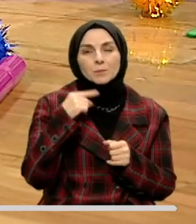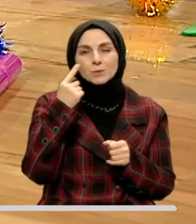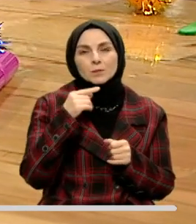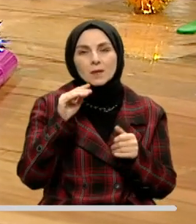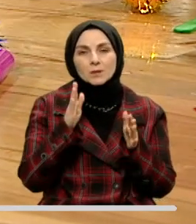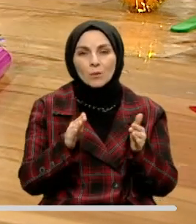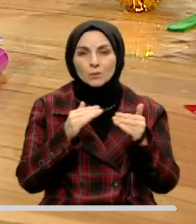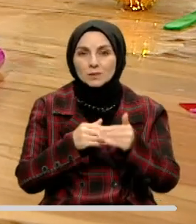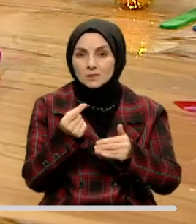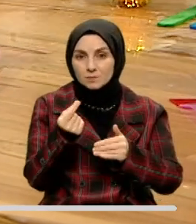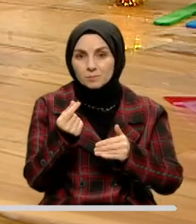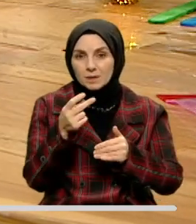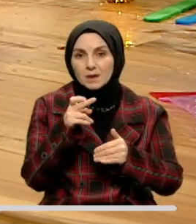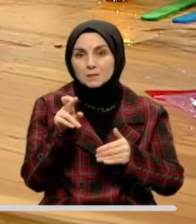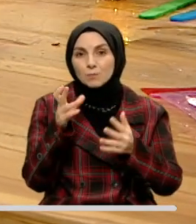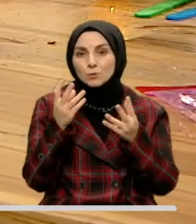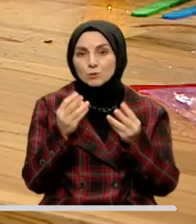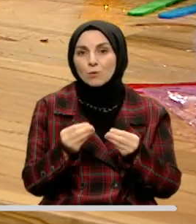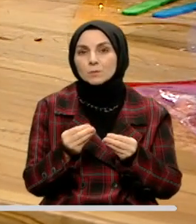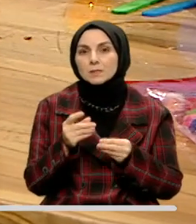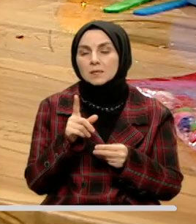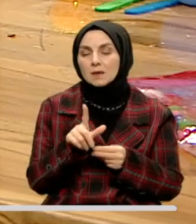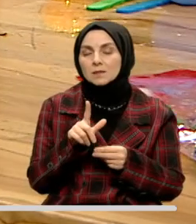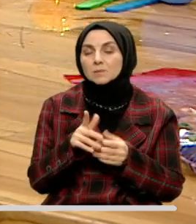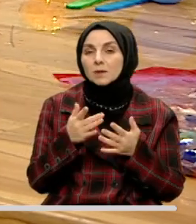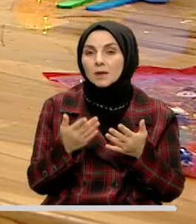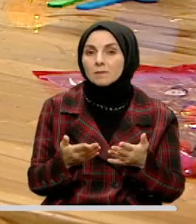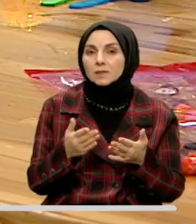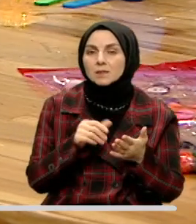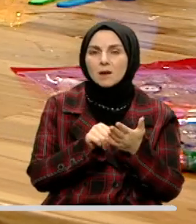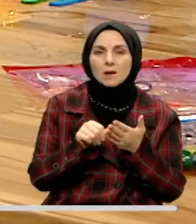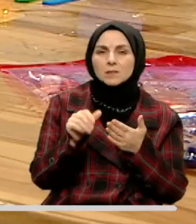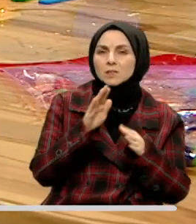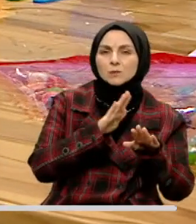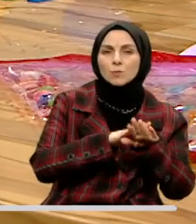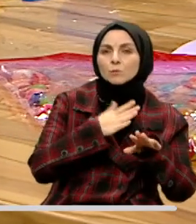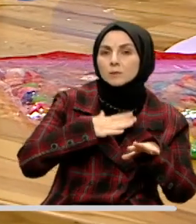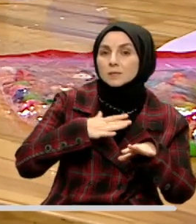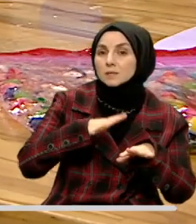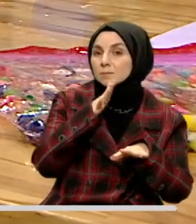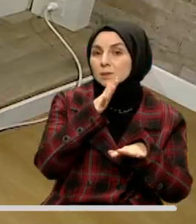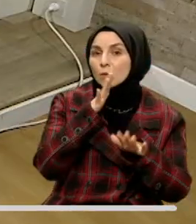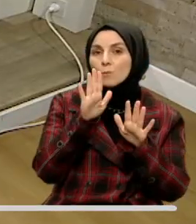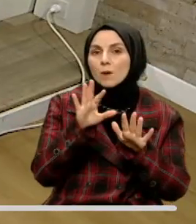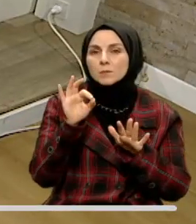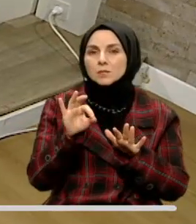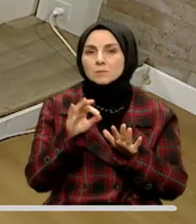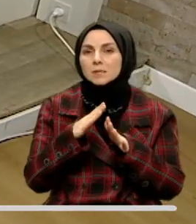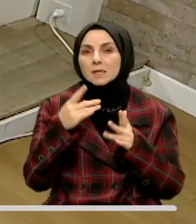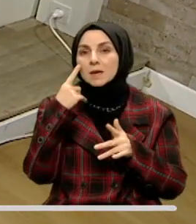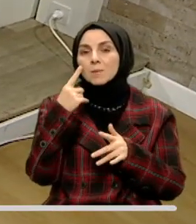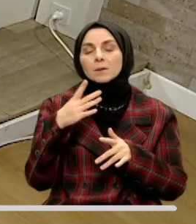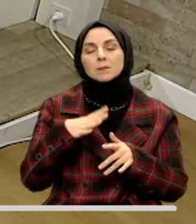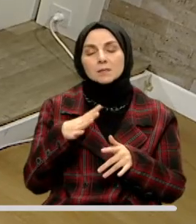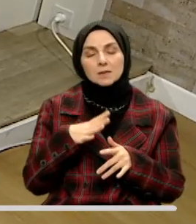öğretmenin orada şu an ne yapmak istiyorsun? Evet her şeye dokunmak istediğini biliyorum ama şu anda doyumsayarak neye bakmak